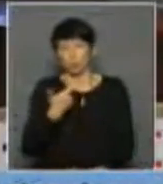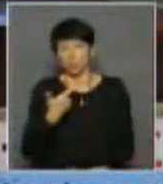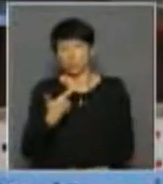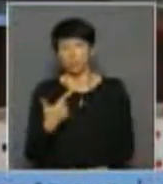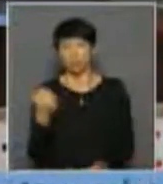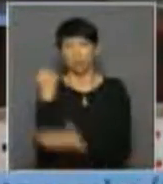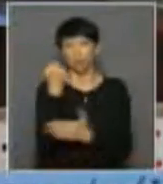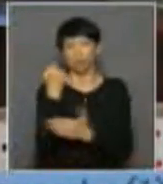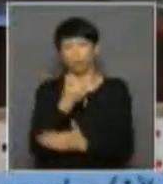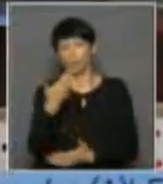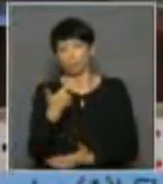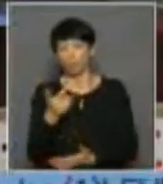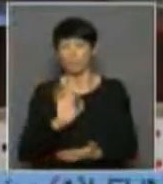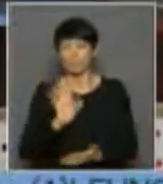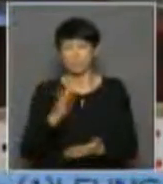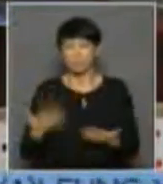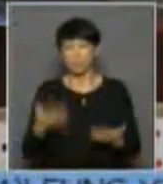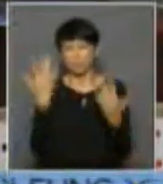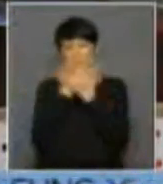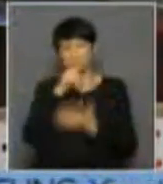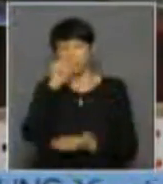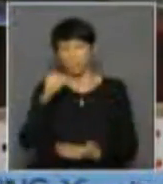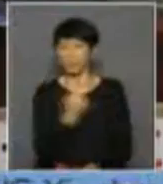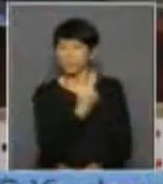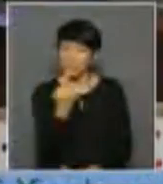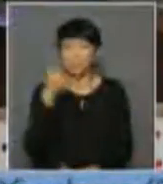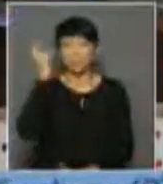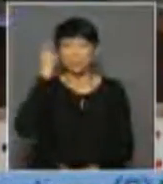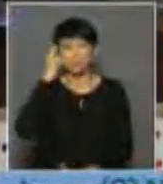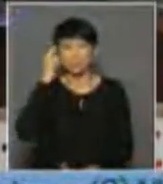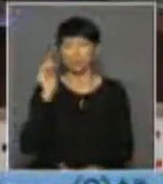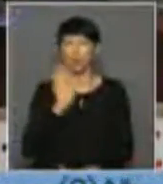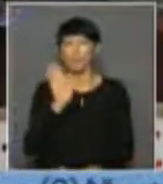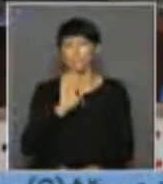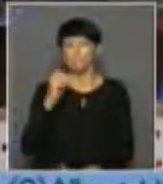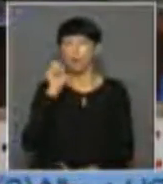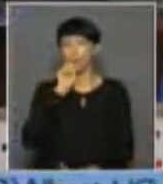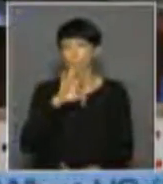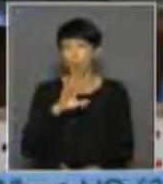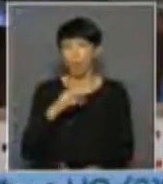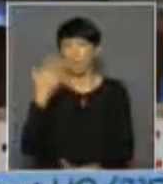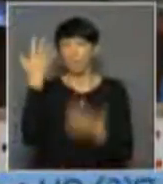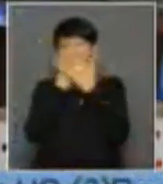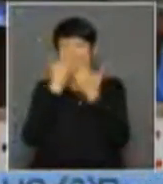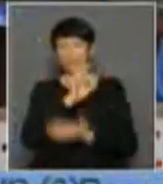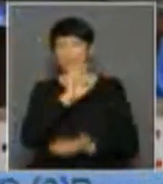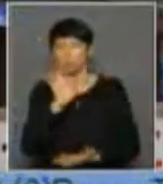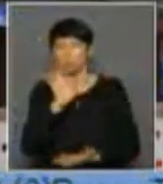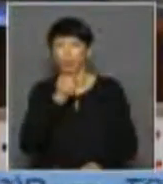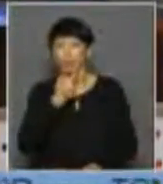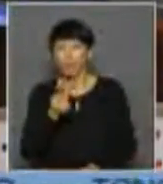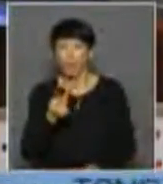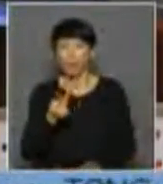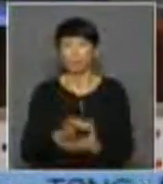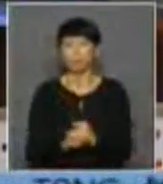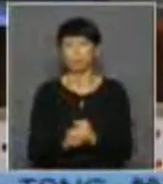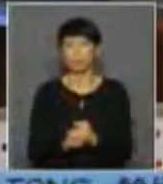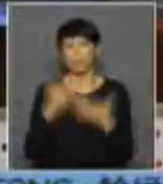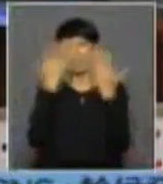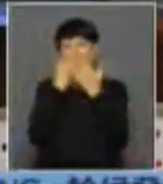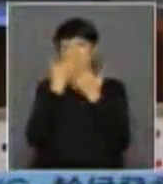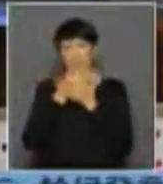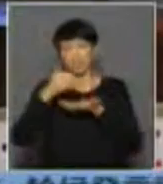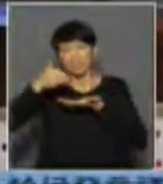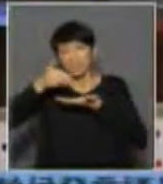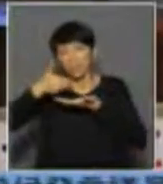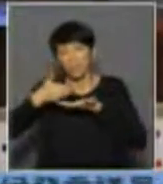电视的问题，大家知道的，不是只是说哎呀没有电视看，没得电视什么捞饭，